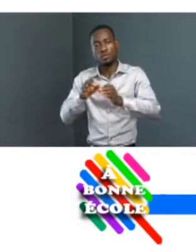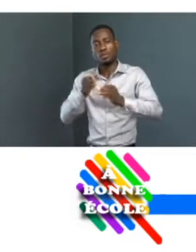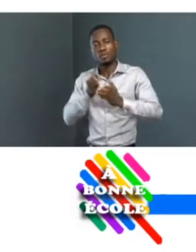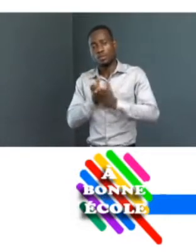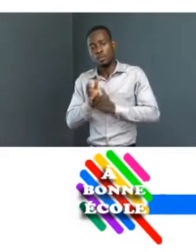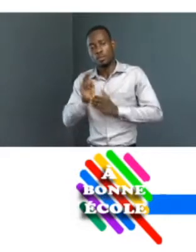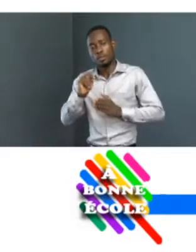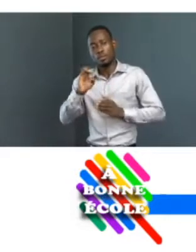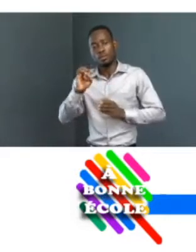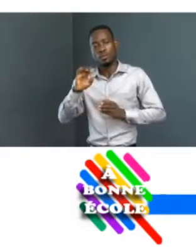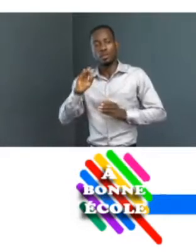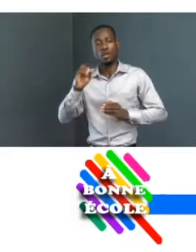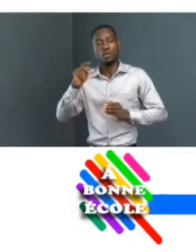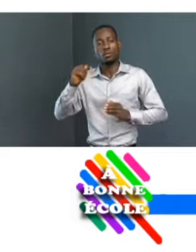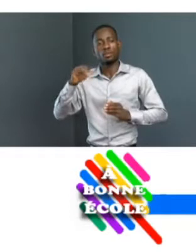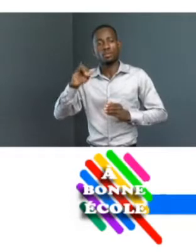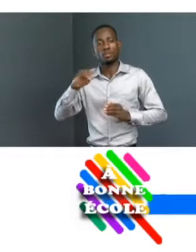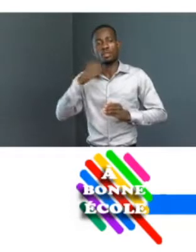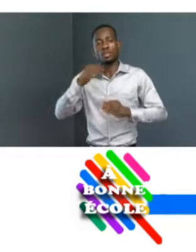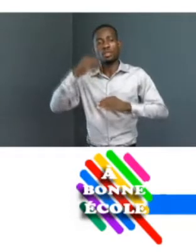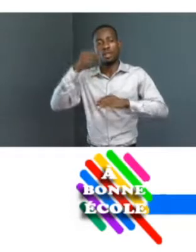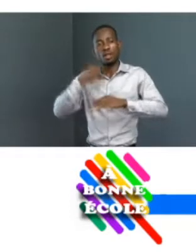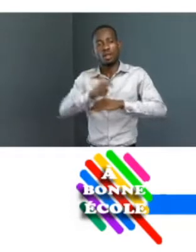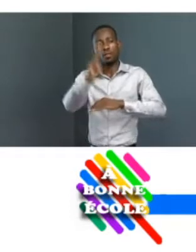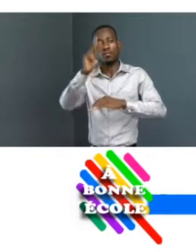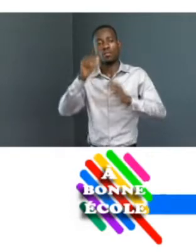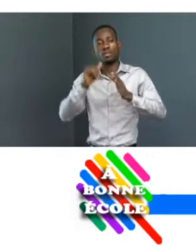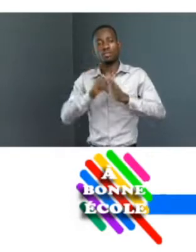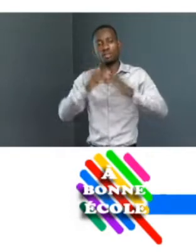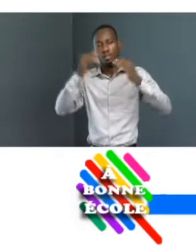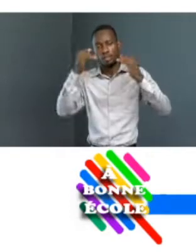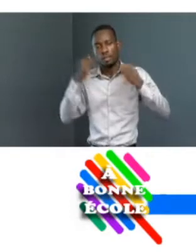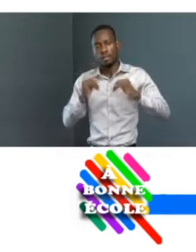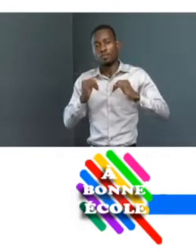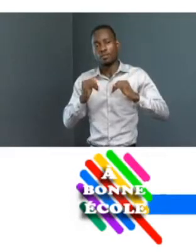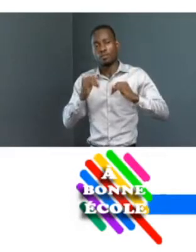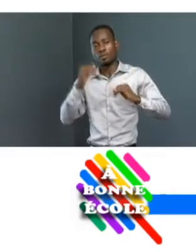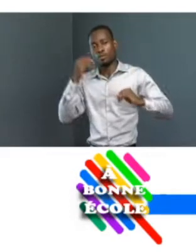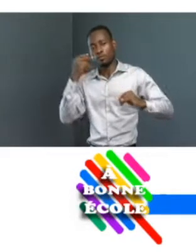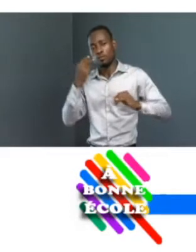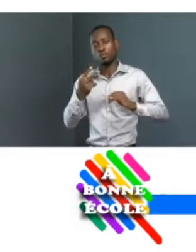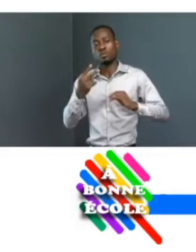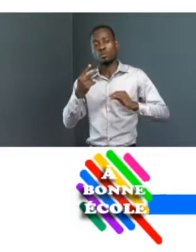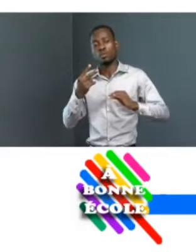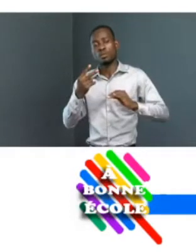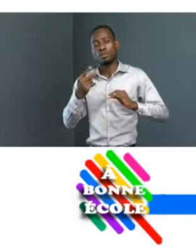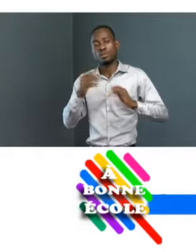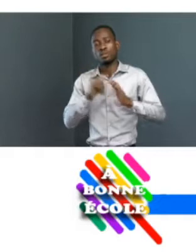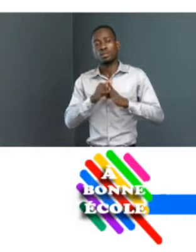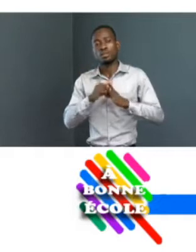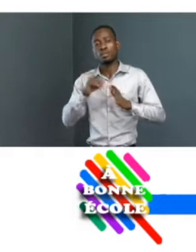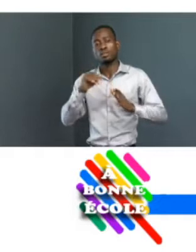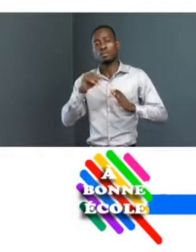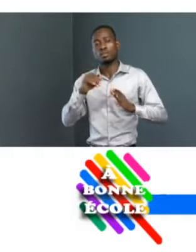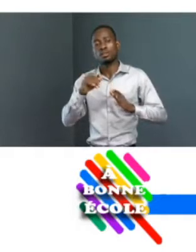Le nerf optique envoie cette information visuelle, c'est-à-dire l'influx nerveux